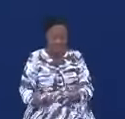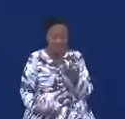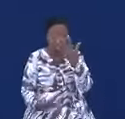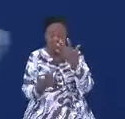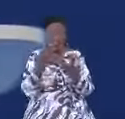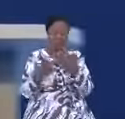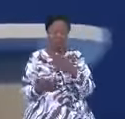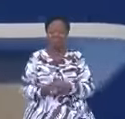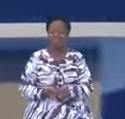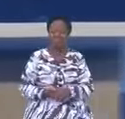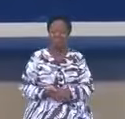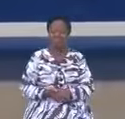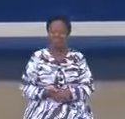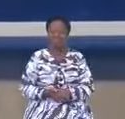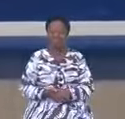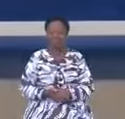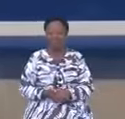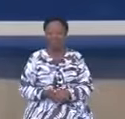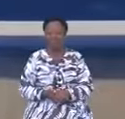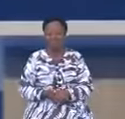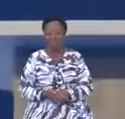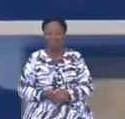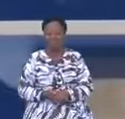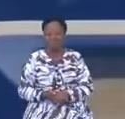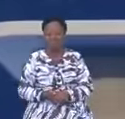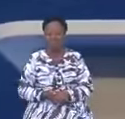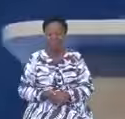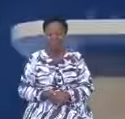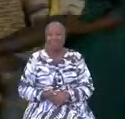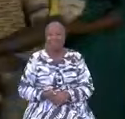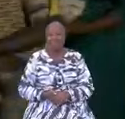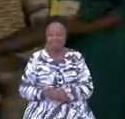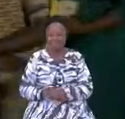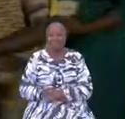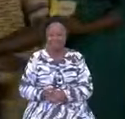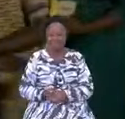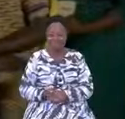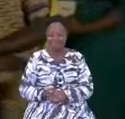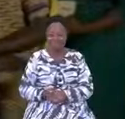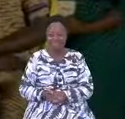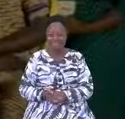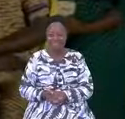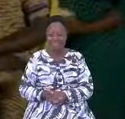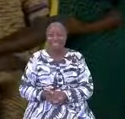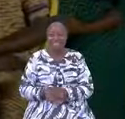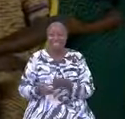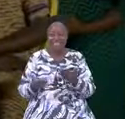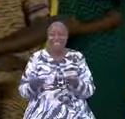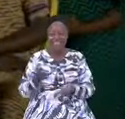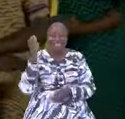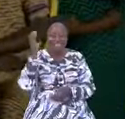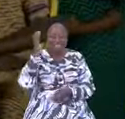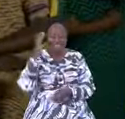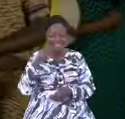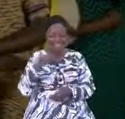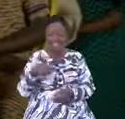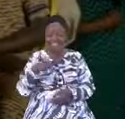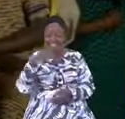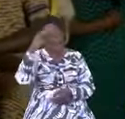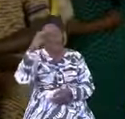monsieur antonio golo écouter le récit de l'état de nos goûts